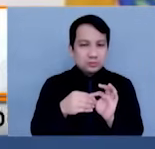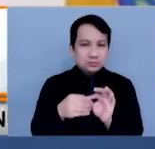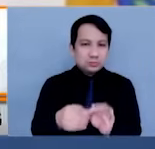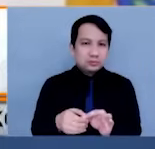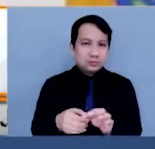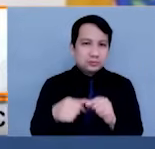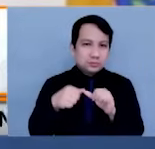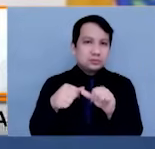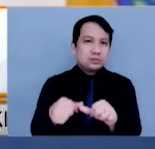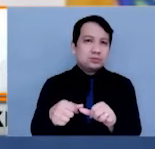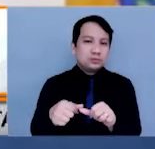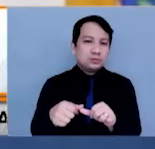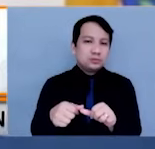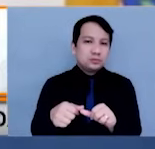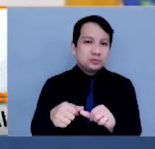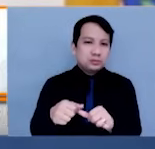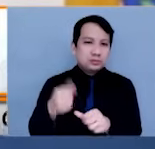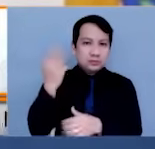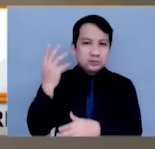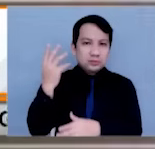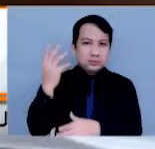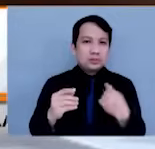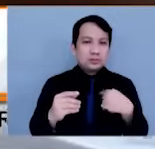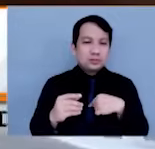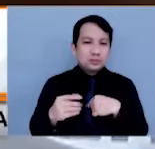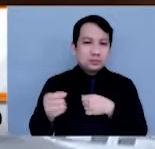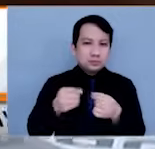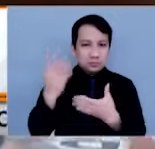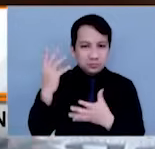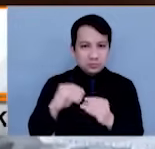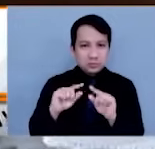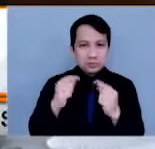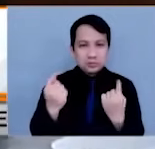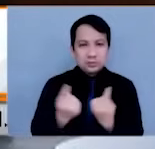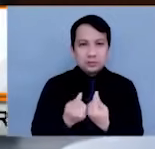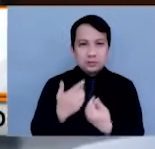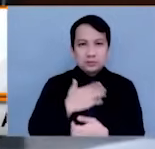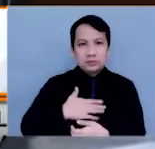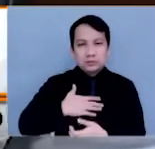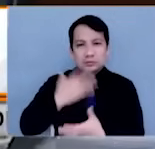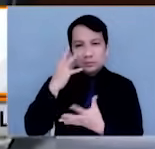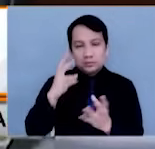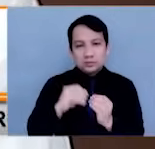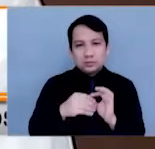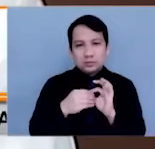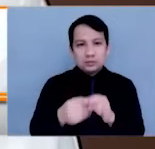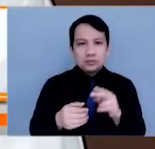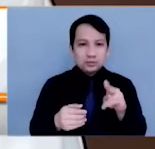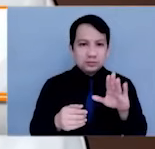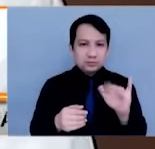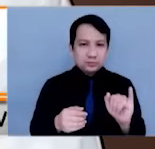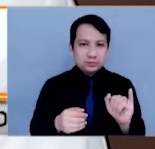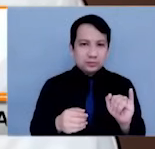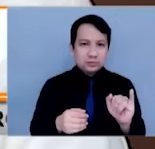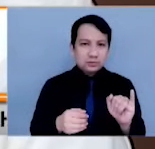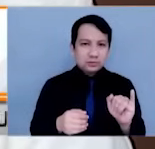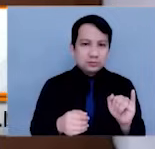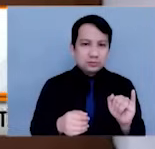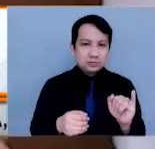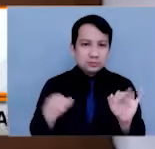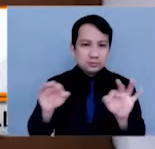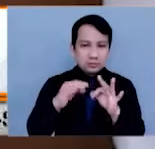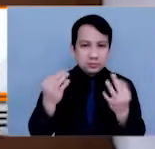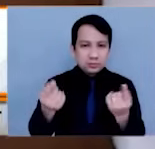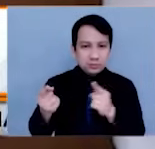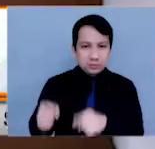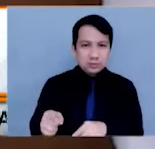naging focus ng operation. Humingi ng paumanhin si NBI Director Jimmy Santiago sa pangyayari.